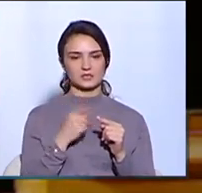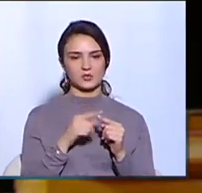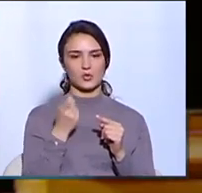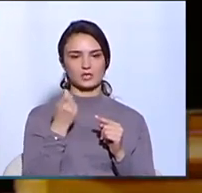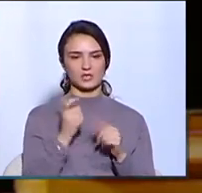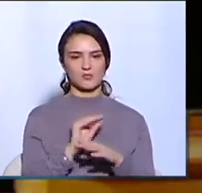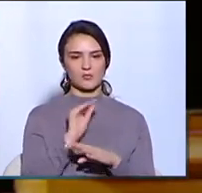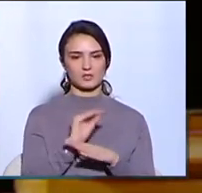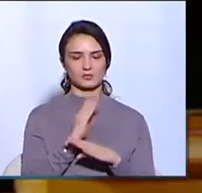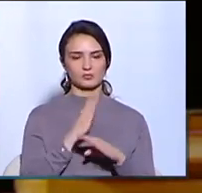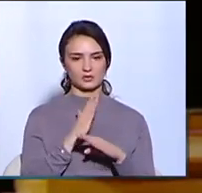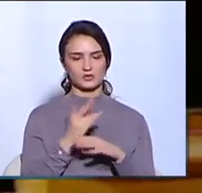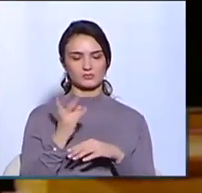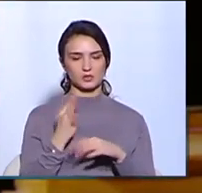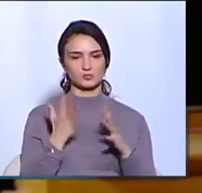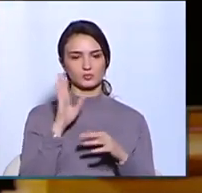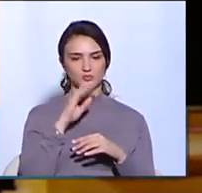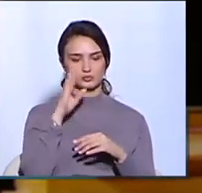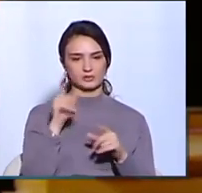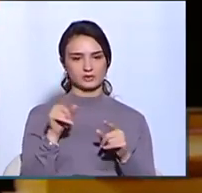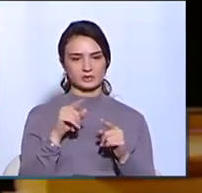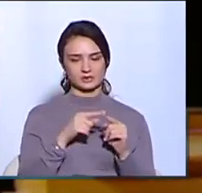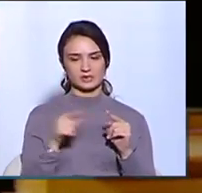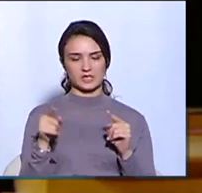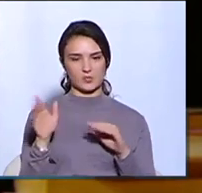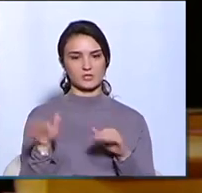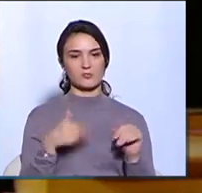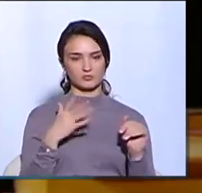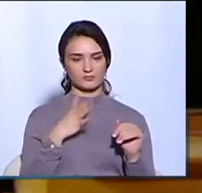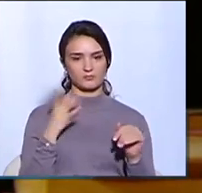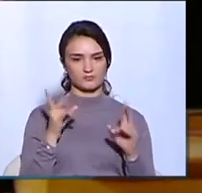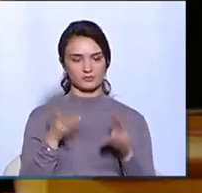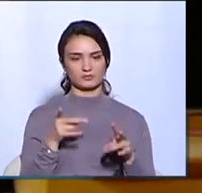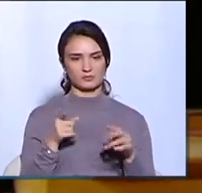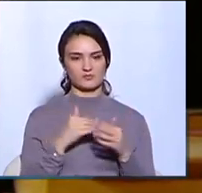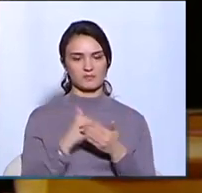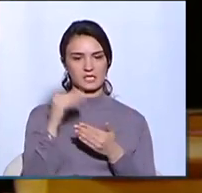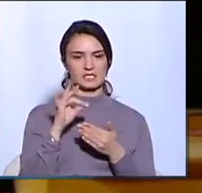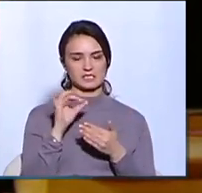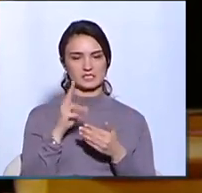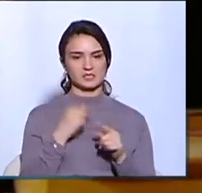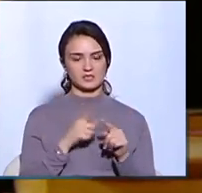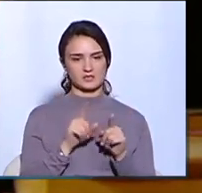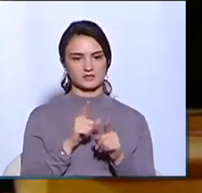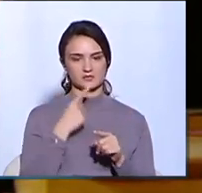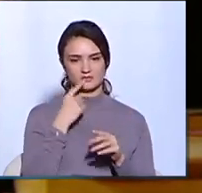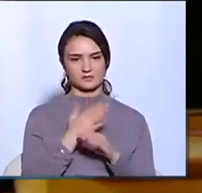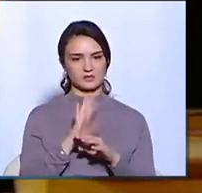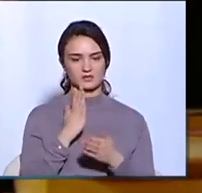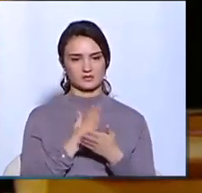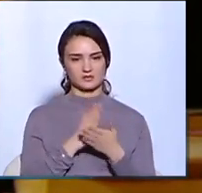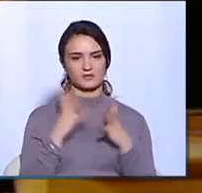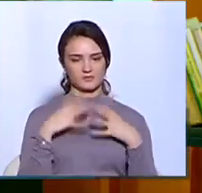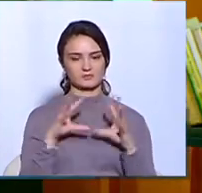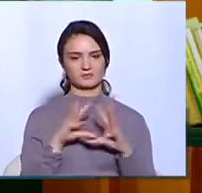ოდნა მომატებული არის, თუმცა თუ მშობლის თაობის გამოტოვება მოხდა, მაღალი რისკი, ასე ვთქვათ, არის.